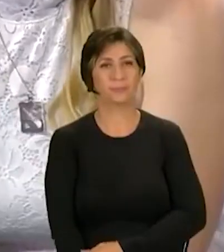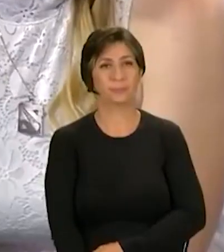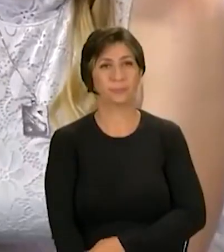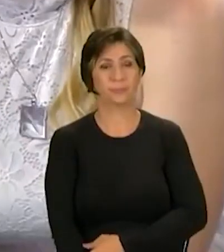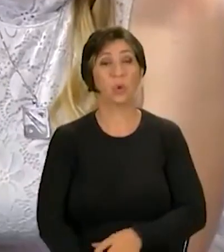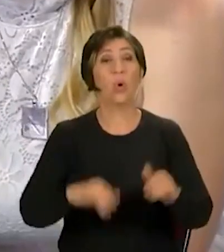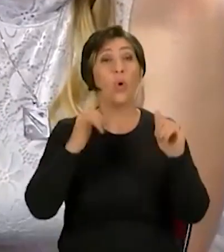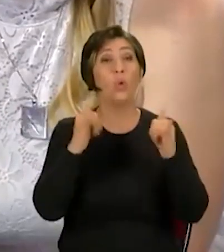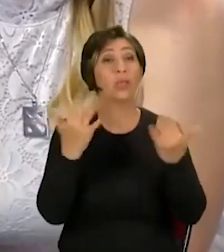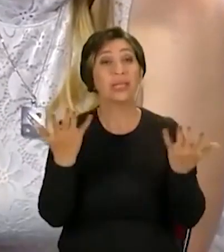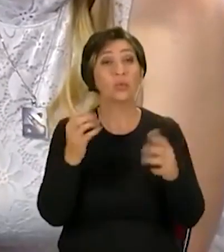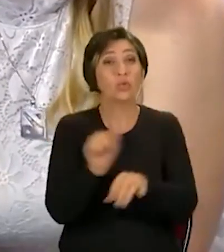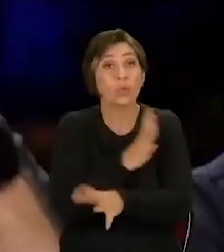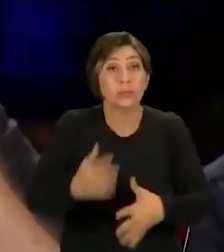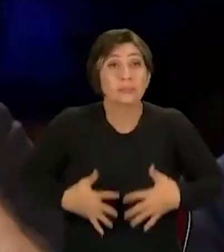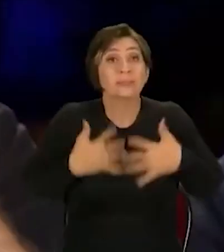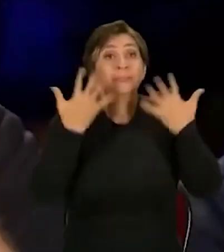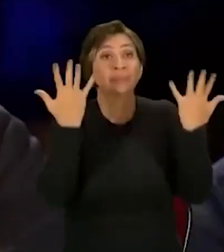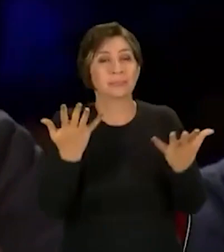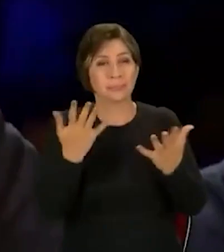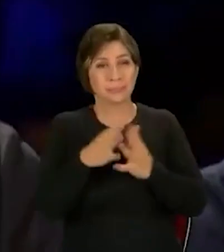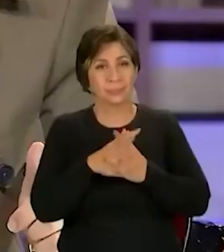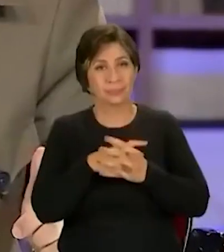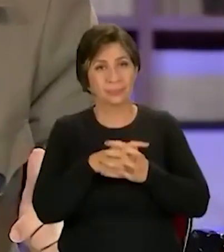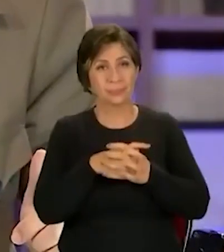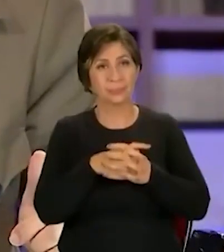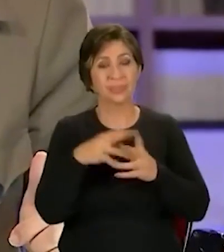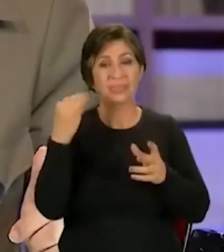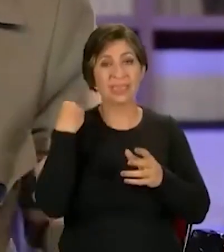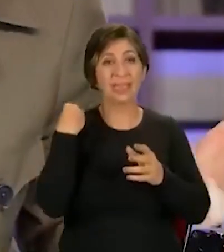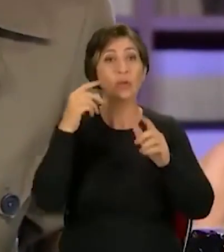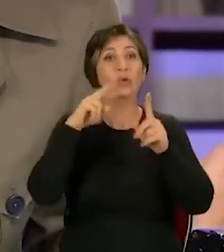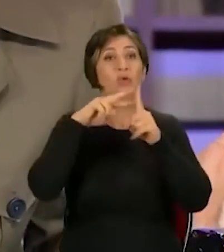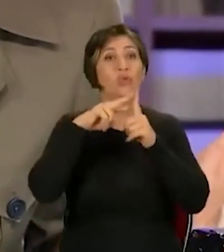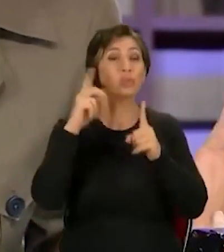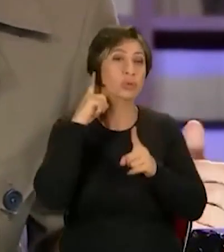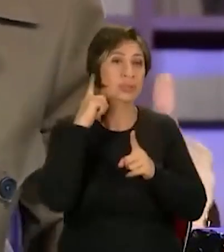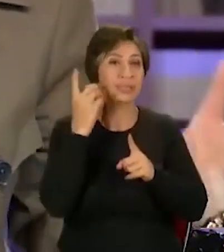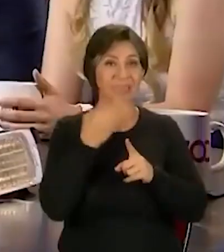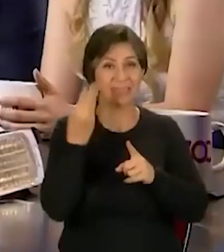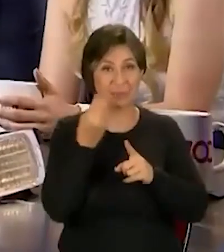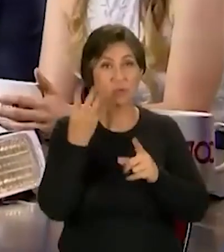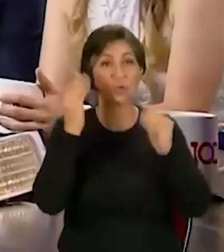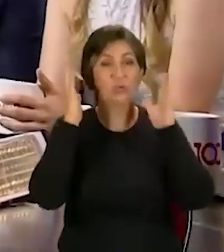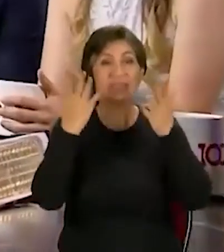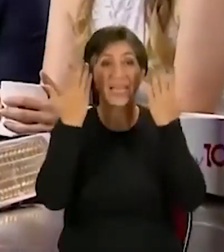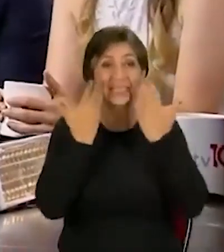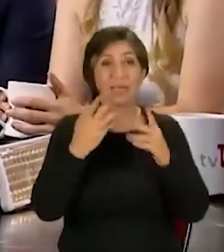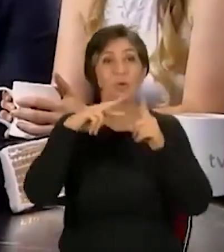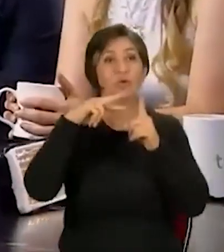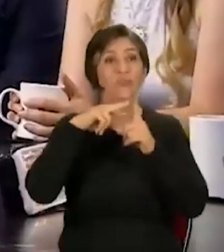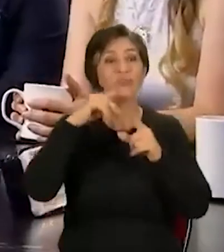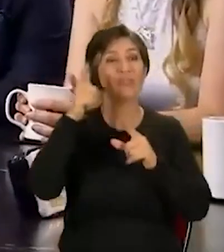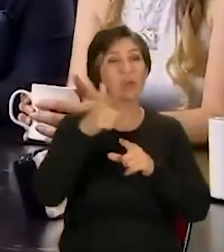bu kadar seviyoruz? Duygular coşuyor. Yani bir yandan mesela şundan çok mutlu oluyorum. Yeni YouTuber gençlerimizin çok izlenen YouTube